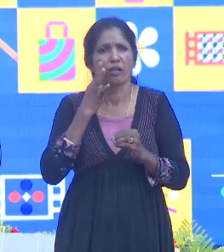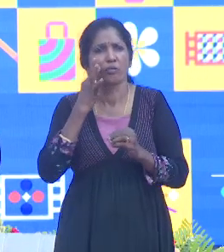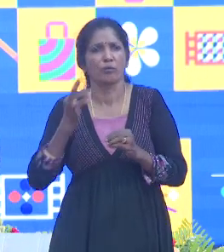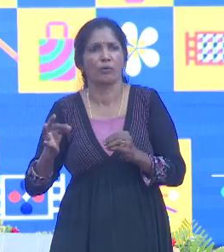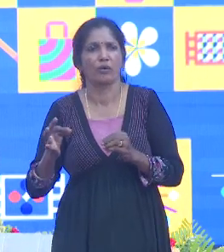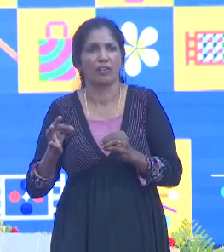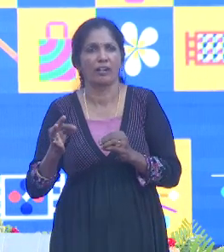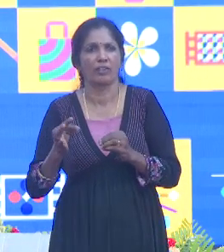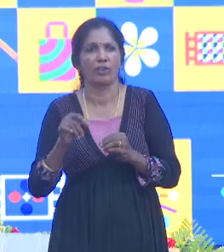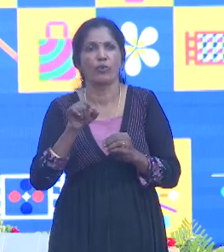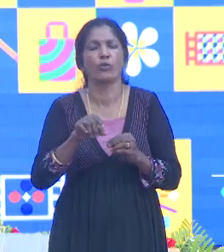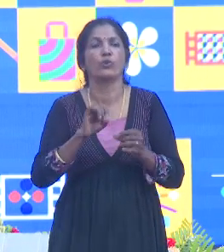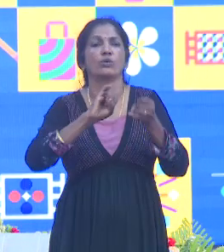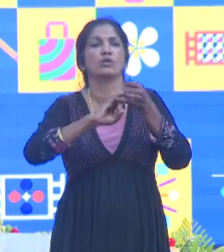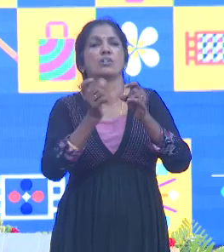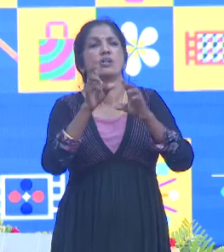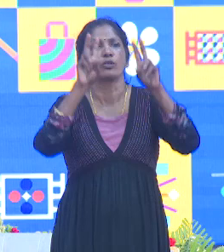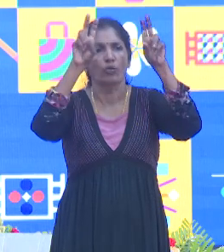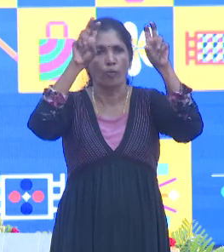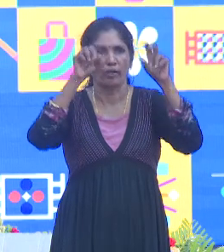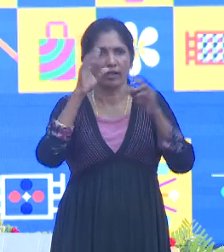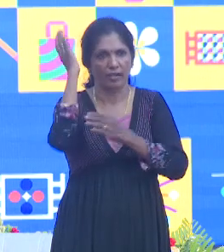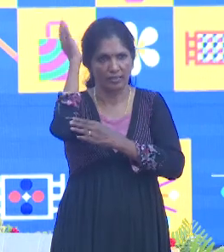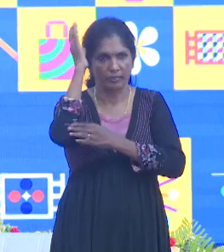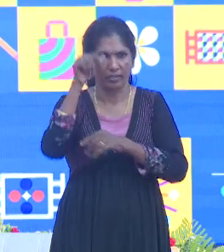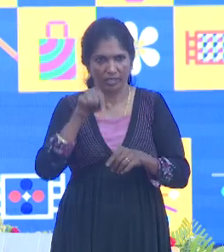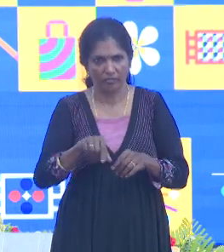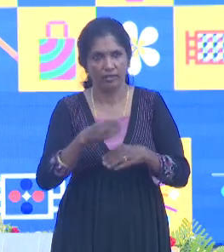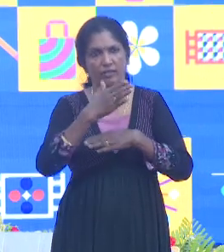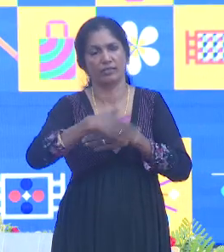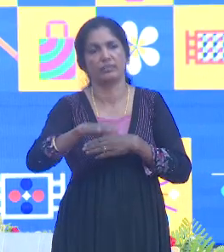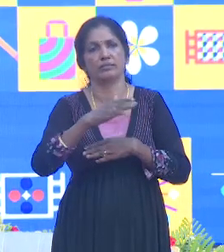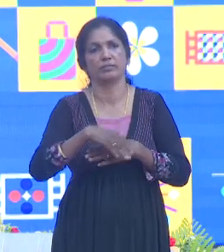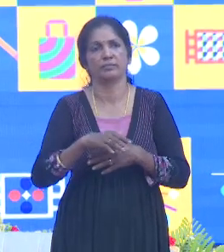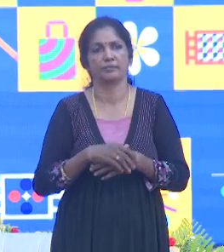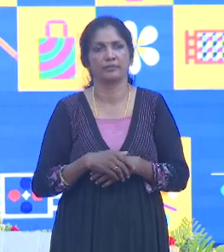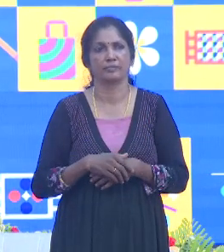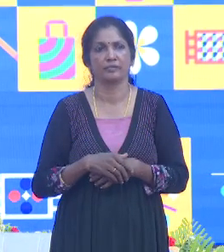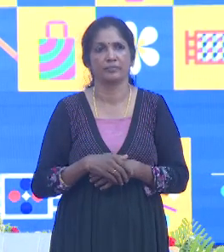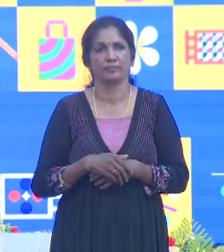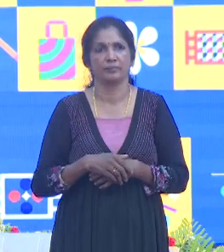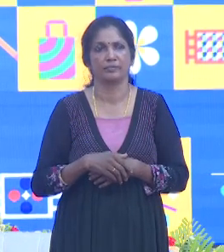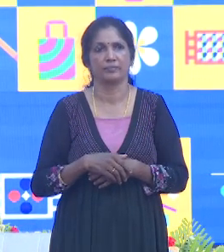പ്രസക്തമായ ഒരു വിഷയത്തെക്കുറിച്ചുള്ള സെമിനാറാണ് ഇവിടെ നടക്കുന്നത്.